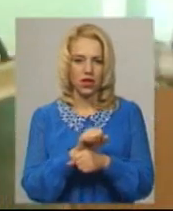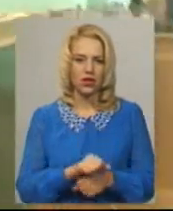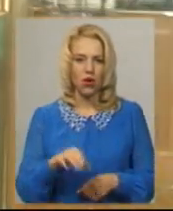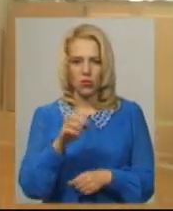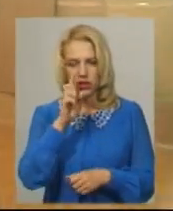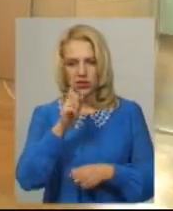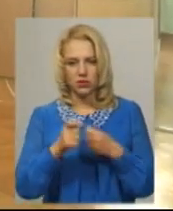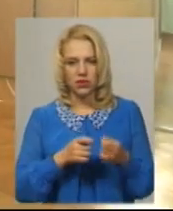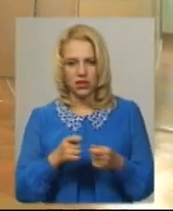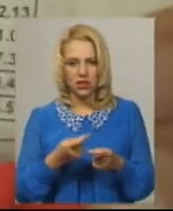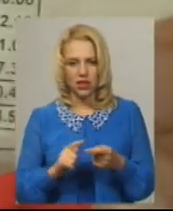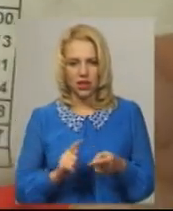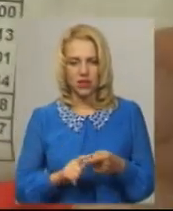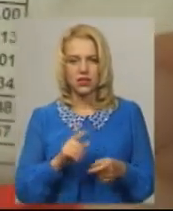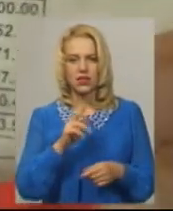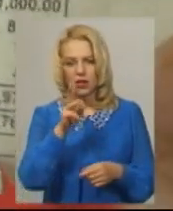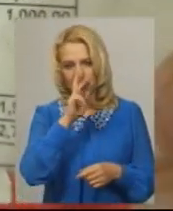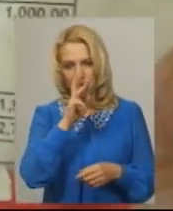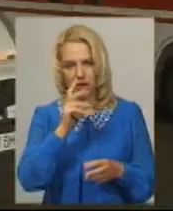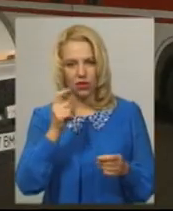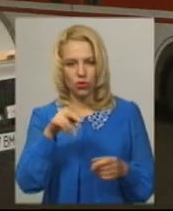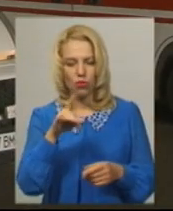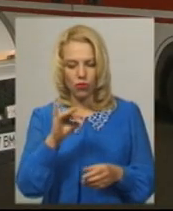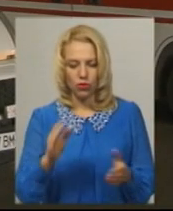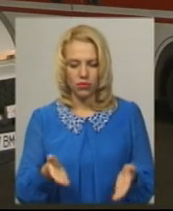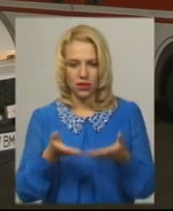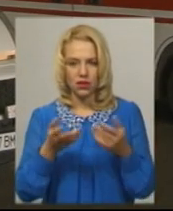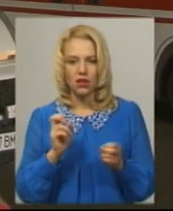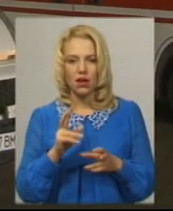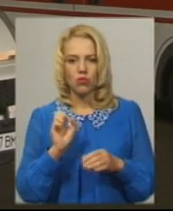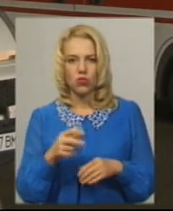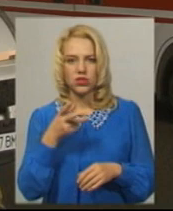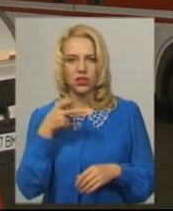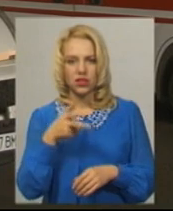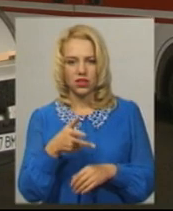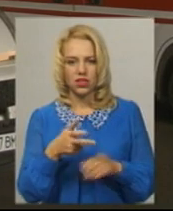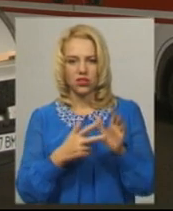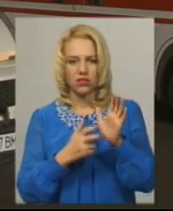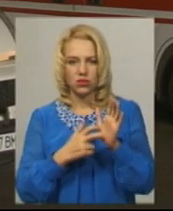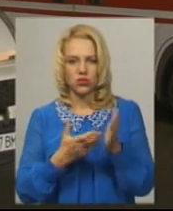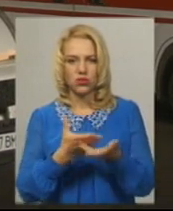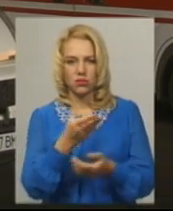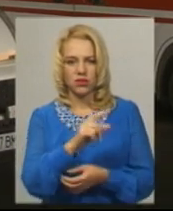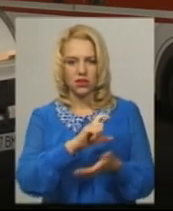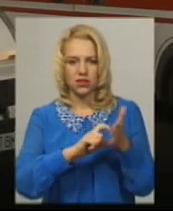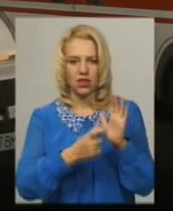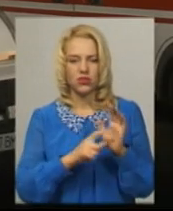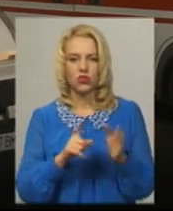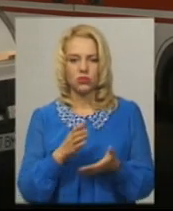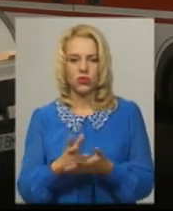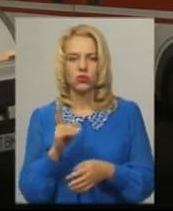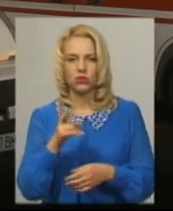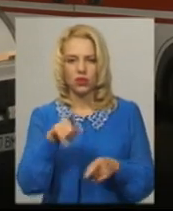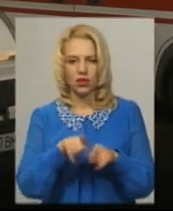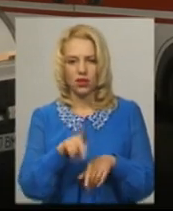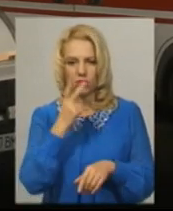Питання підняття заробітної плати тоді підіймав на сесії. Як можна 3 800, додати 3 тисячі і мати щось? Хто таке бачить,